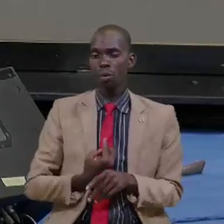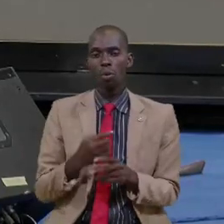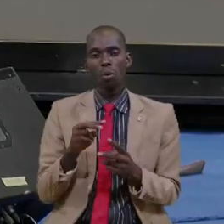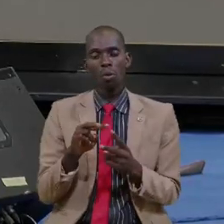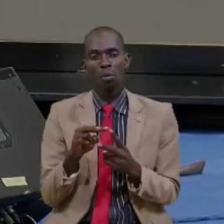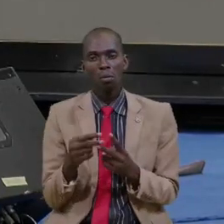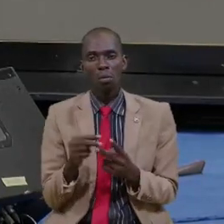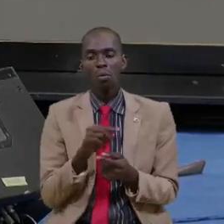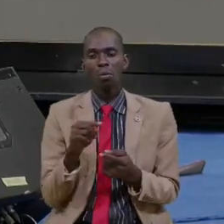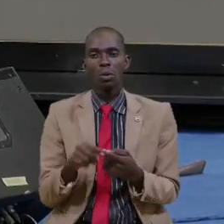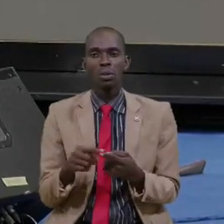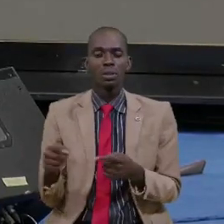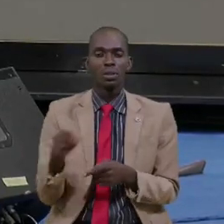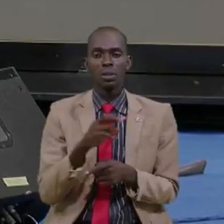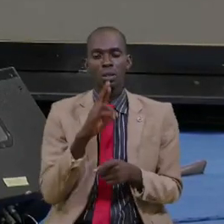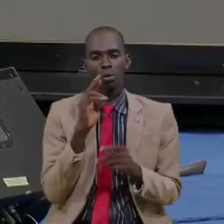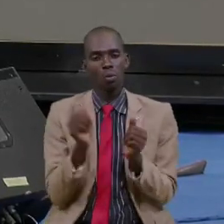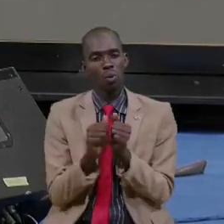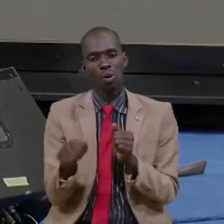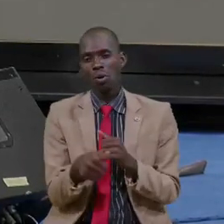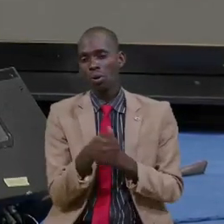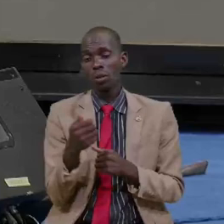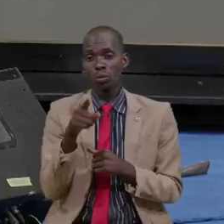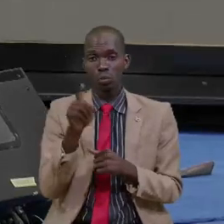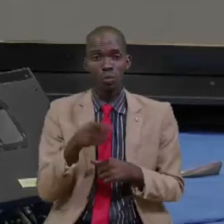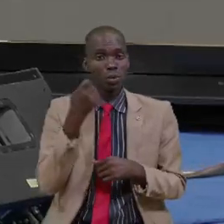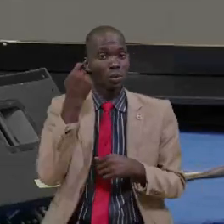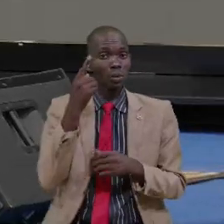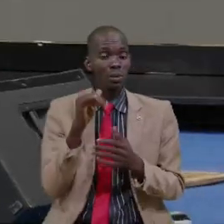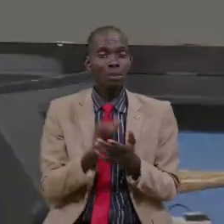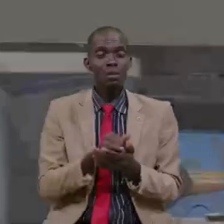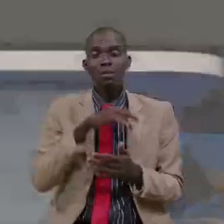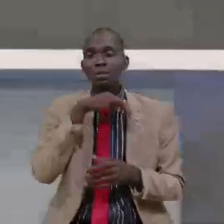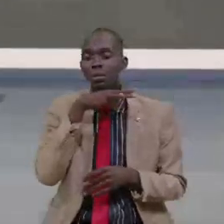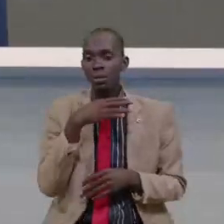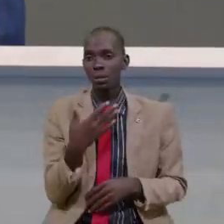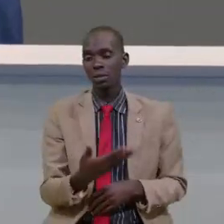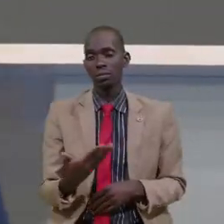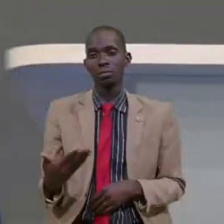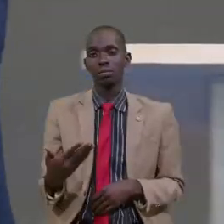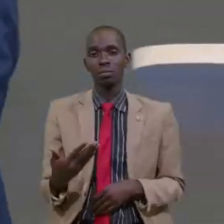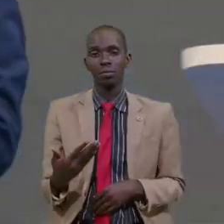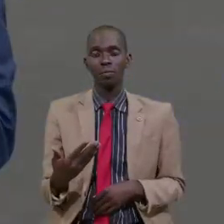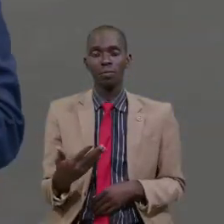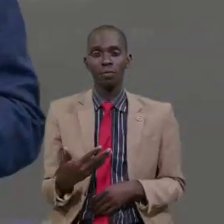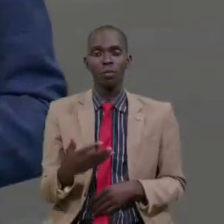seuls et lorsqu'ils sont avec d'autres personnes? Comprenez que la corruption